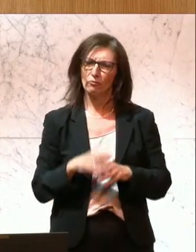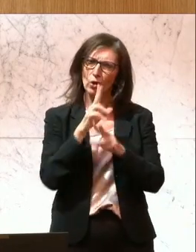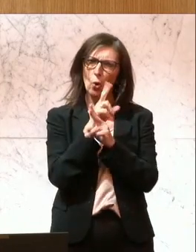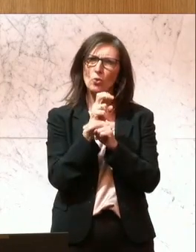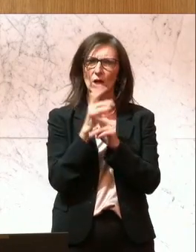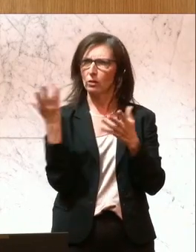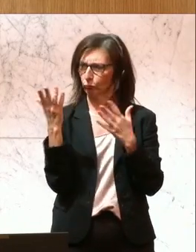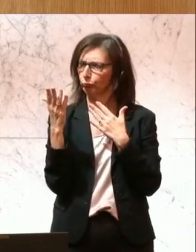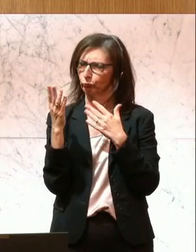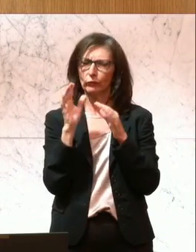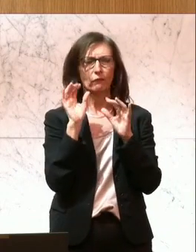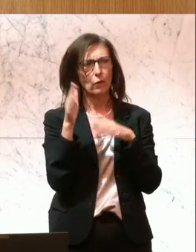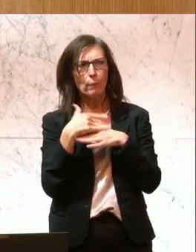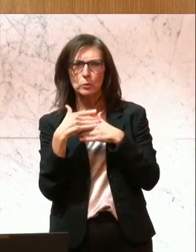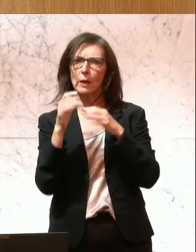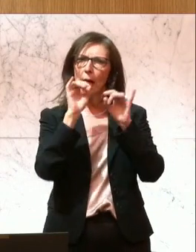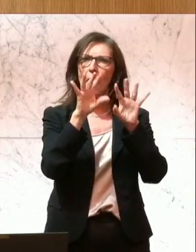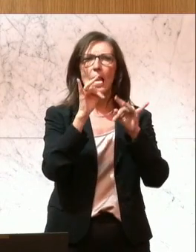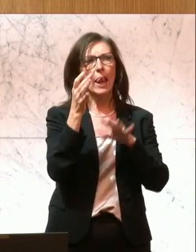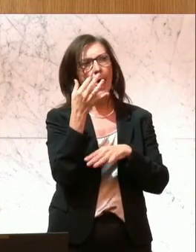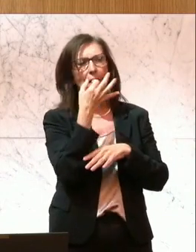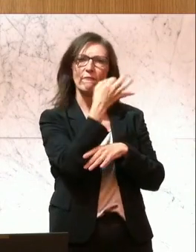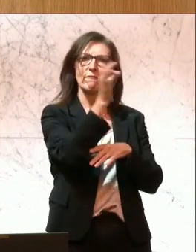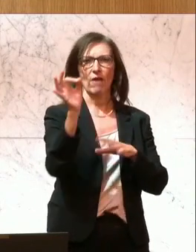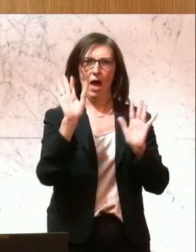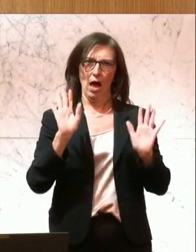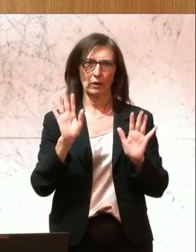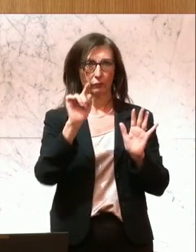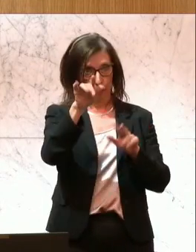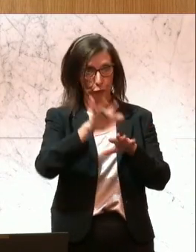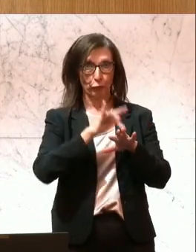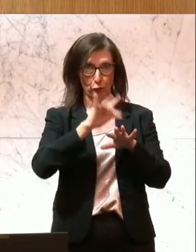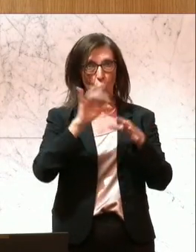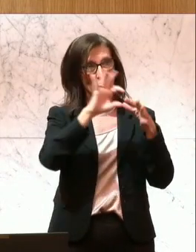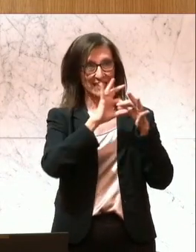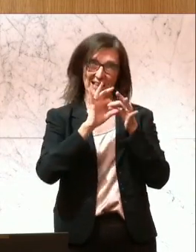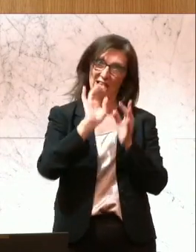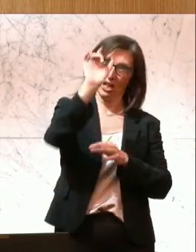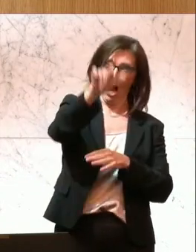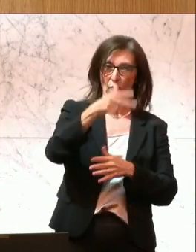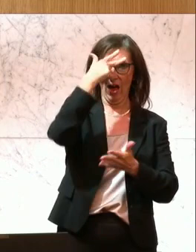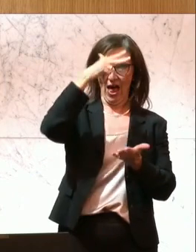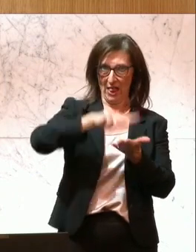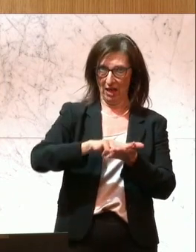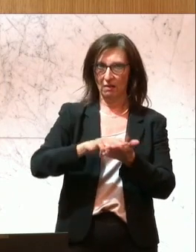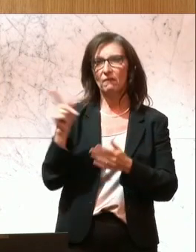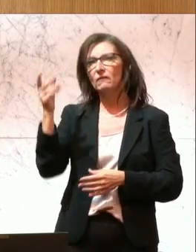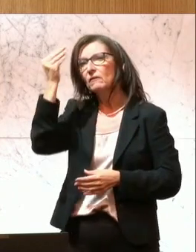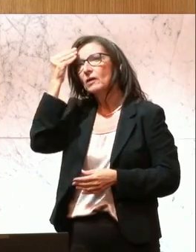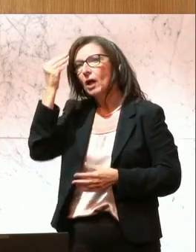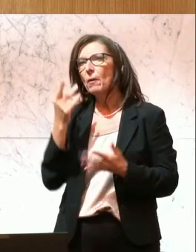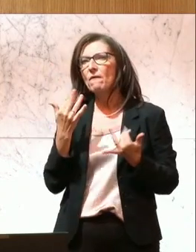Österreich fragt, ob sie sich gesellschaftlich anerkannt fühlen, wissen Sie, wie viel Prozent der Lehrer sagen, ja, ich bin